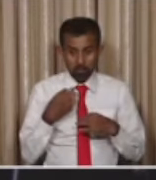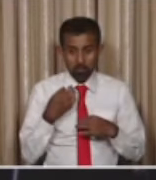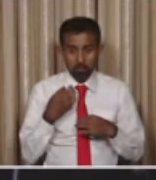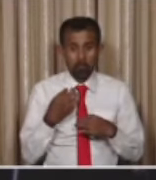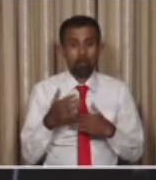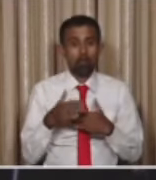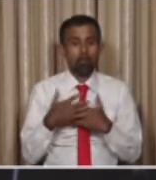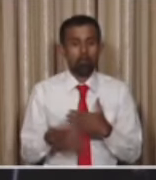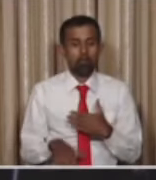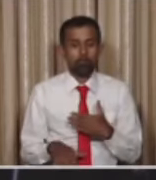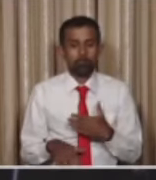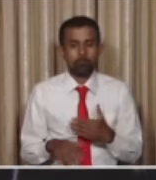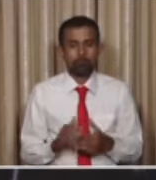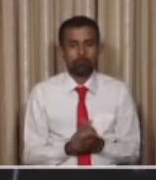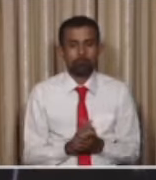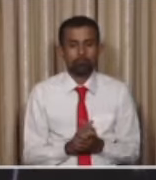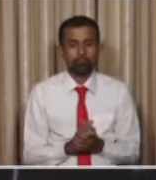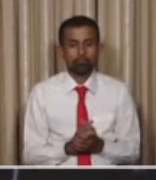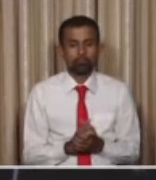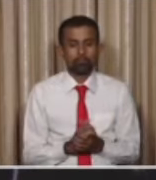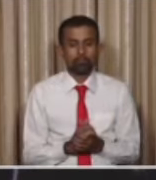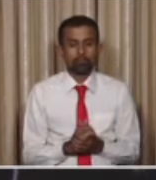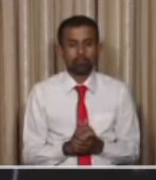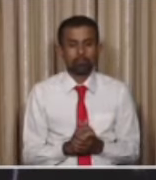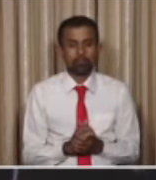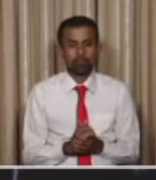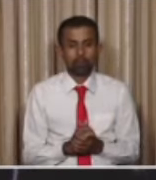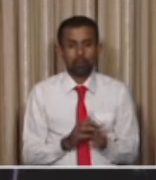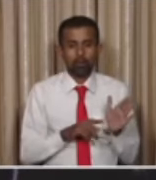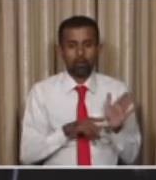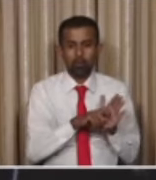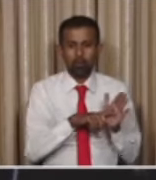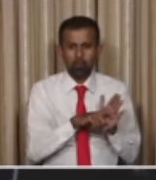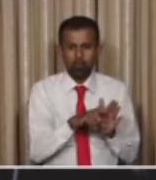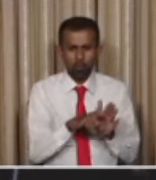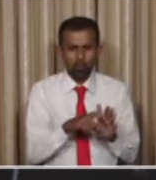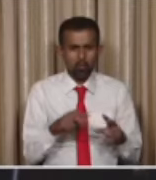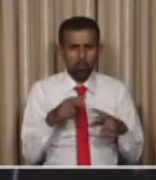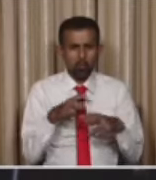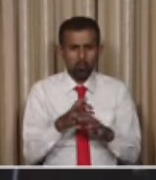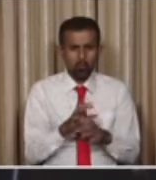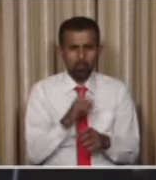වගේම තමයි අපේ පුරා විද්‍යාඥයෝ කියන හැටියට